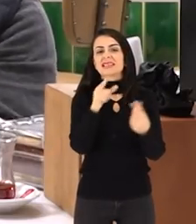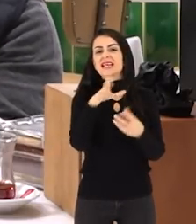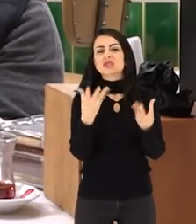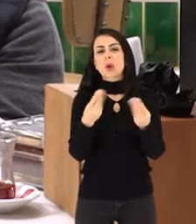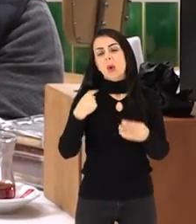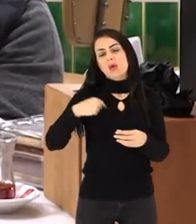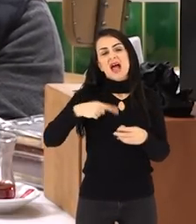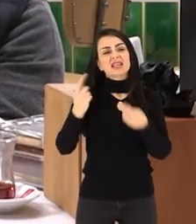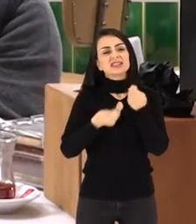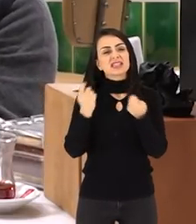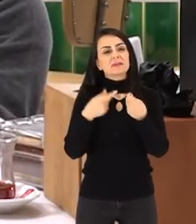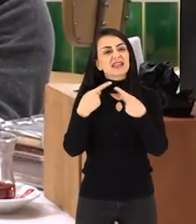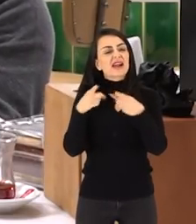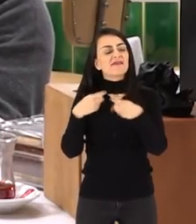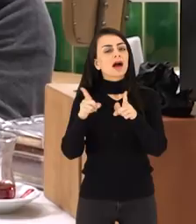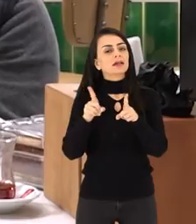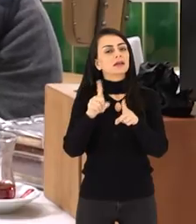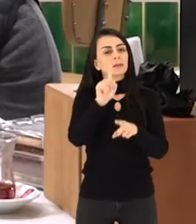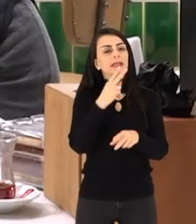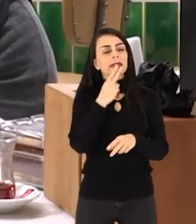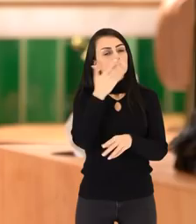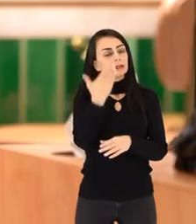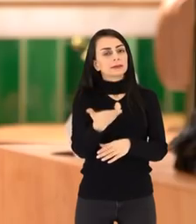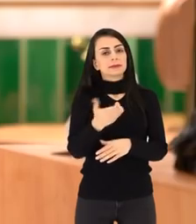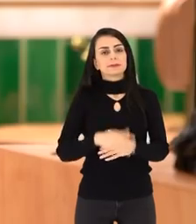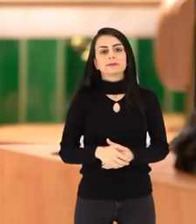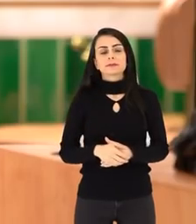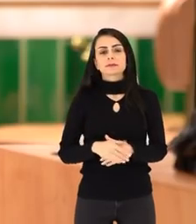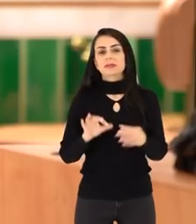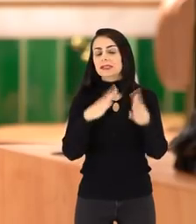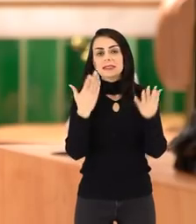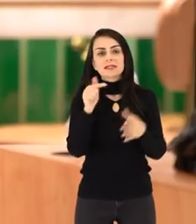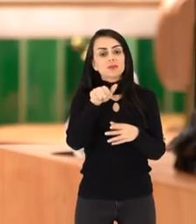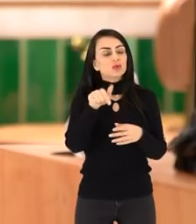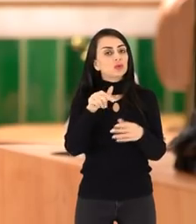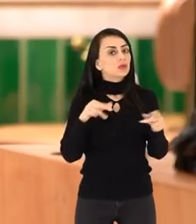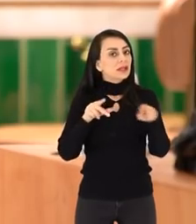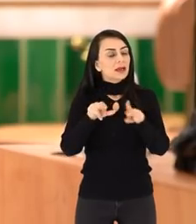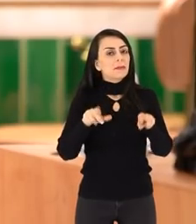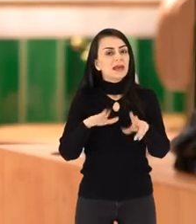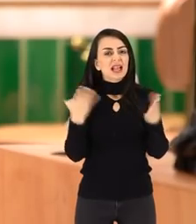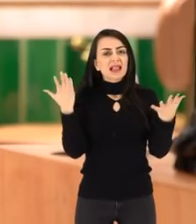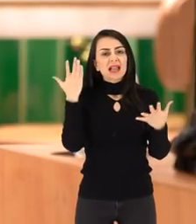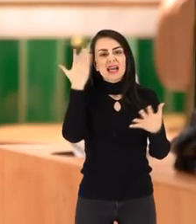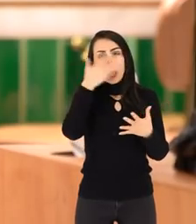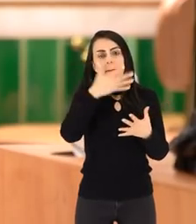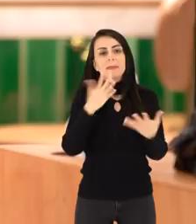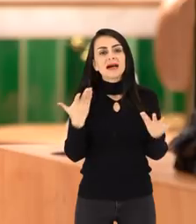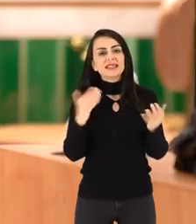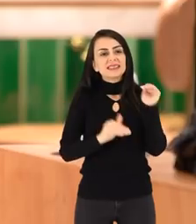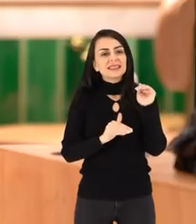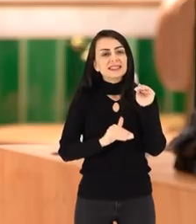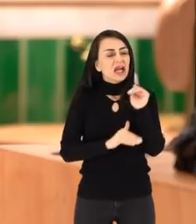hep farkına varılan bir kadınsın yani. Peki nasıl bu kadar kapalı devre